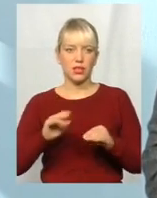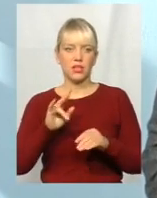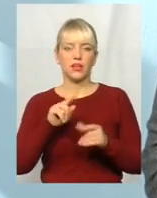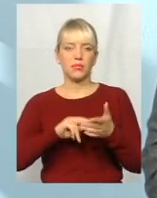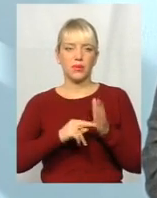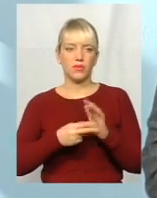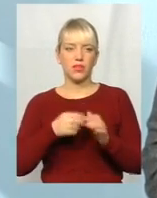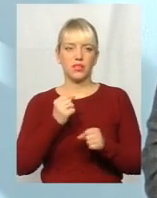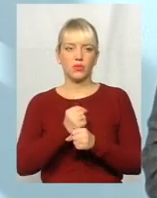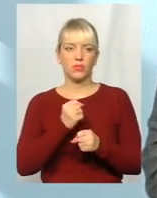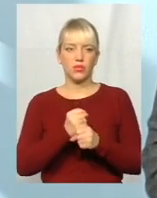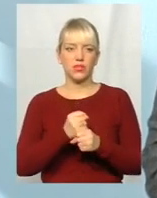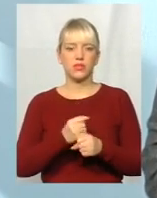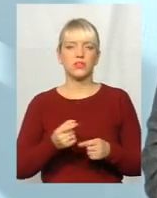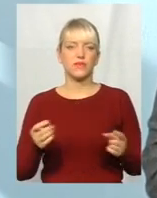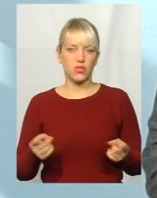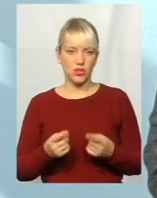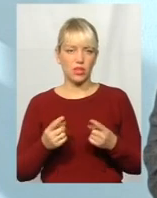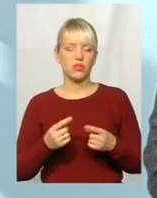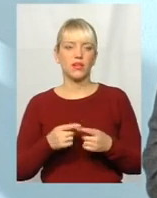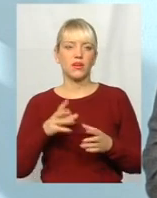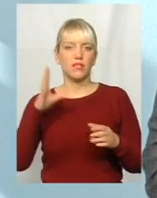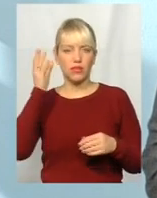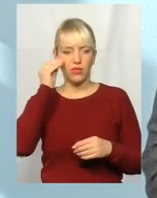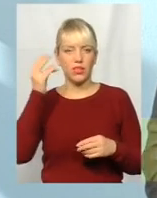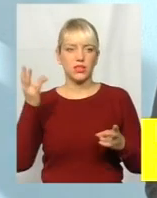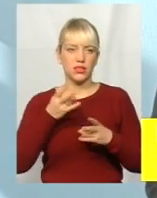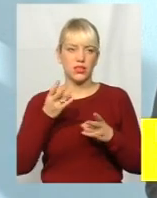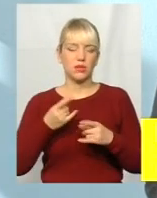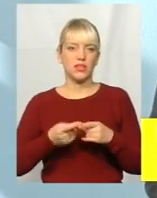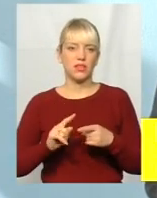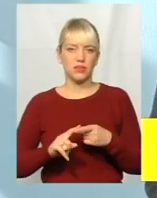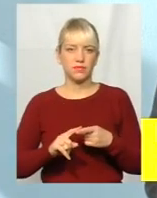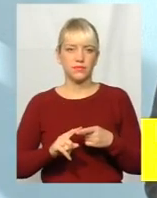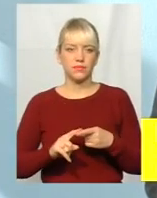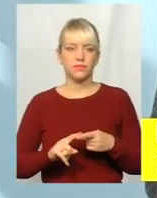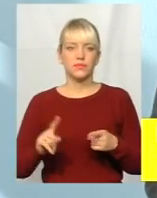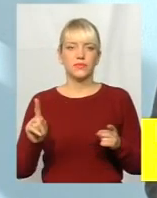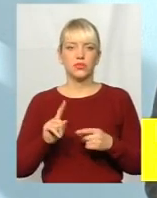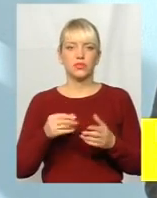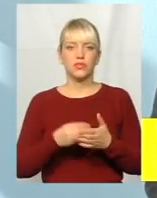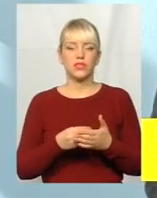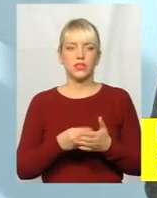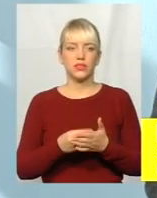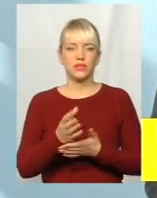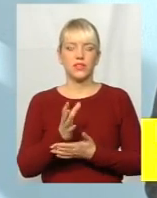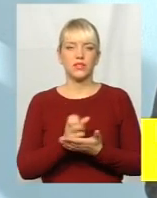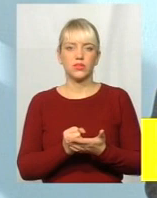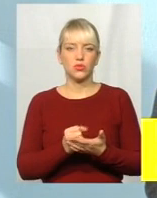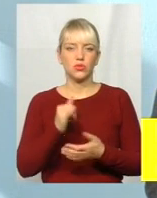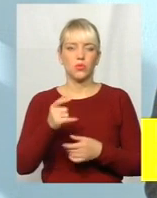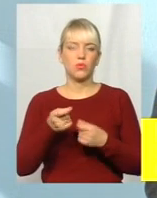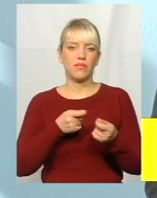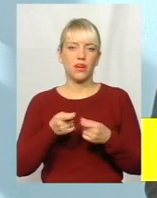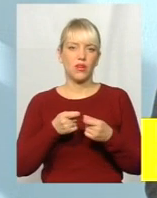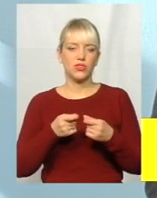роботи. Угу. Звичайно ж, врахувати треба потрібно те, що фінансовий ресурс в управляючій